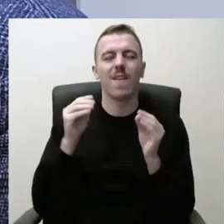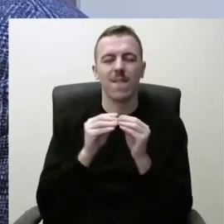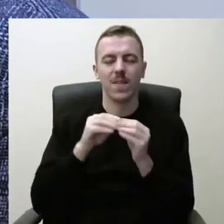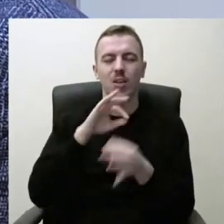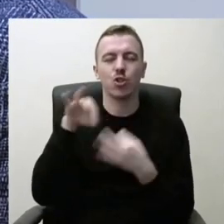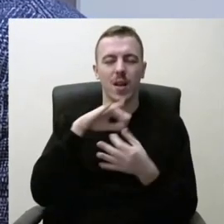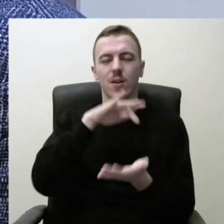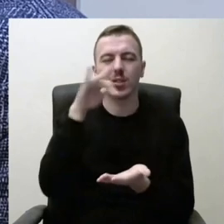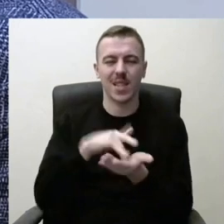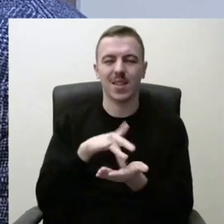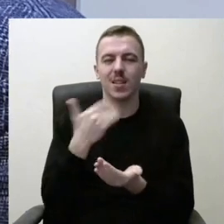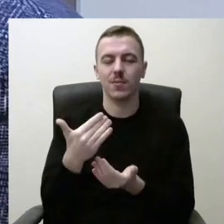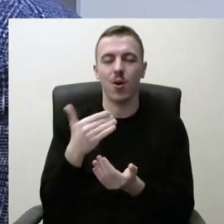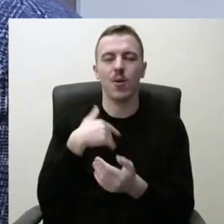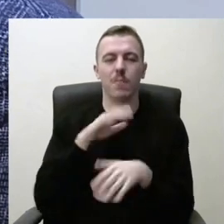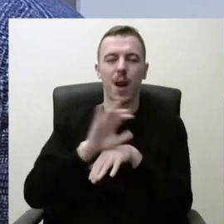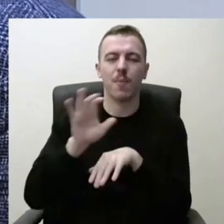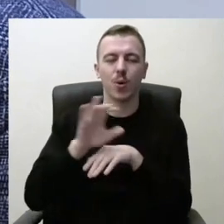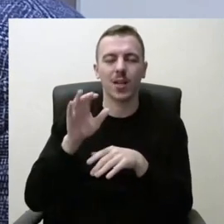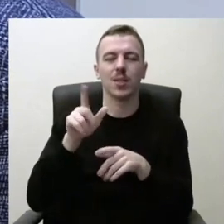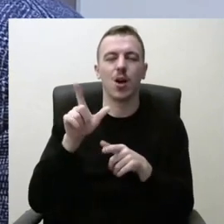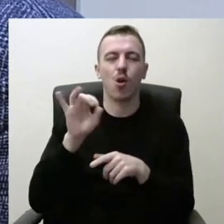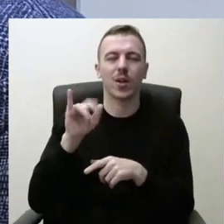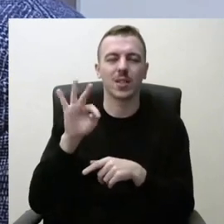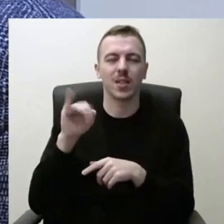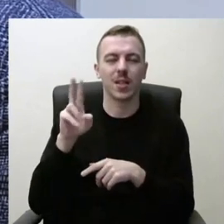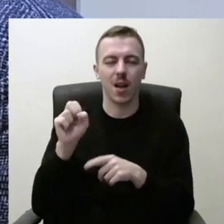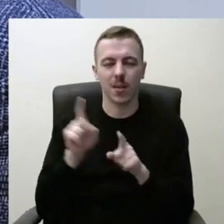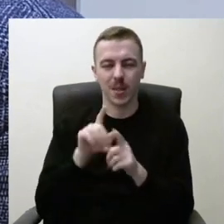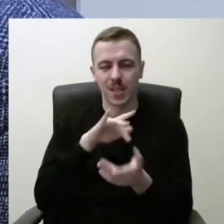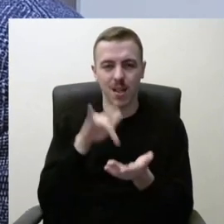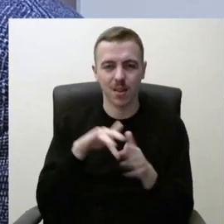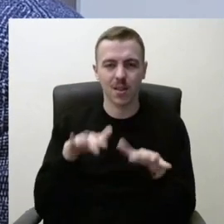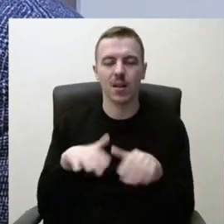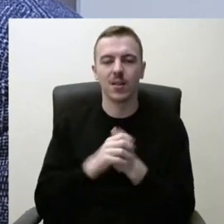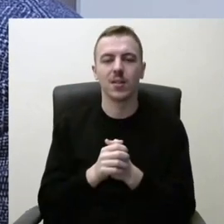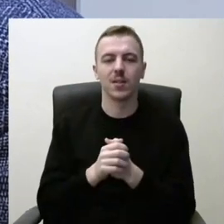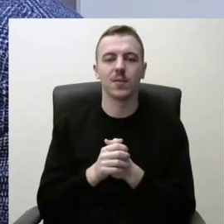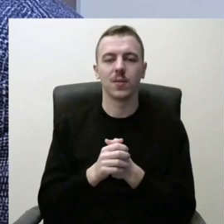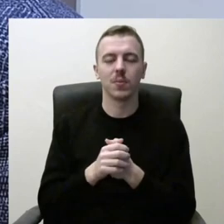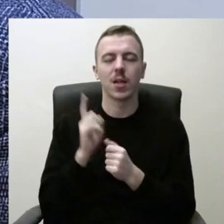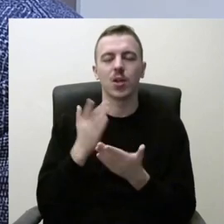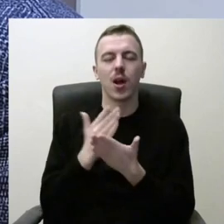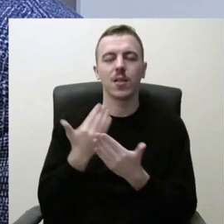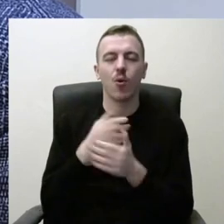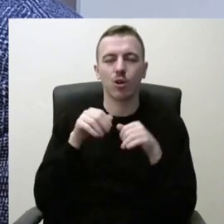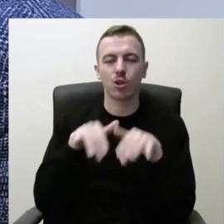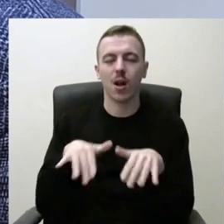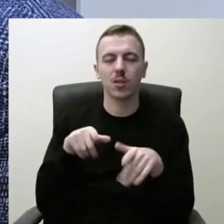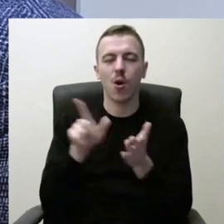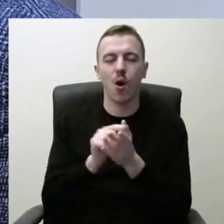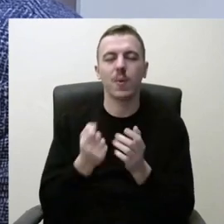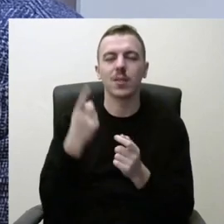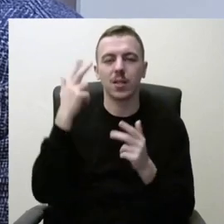liksim pramonės ir logistikos centras. Tačiau būtent naujos šakos, kurios turėtų rastis Kaune,